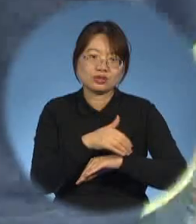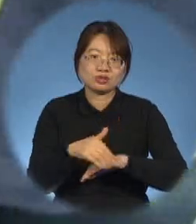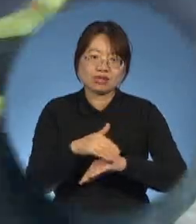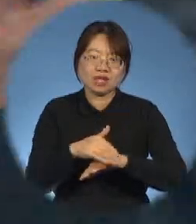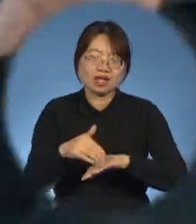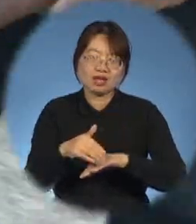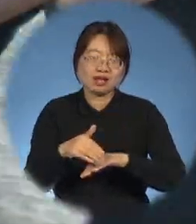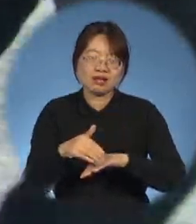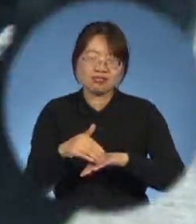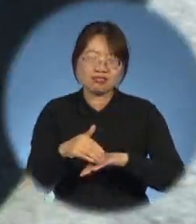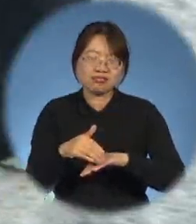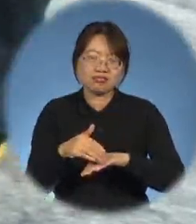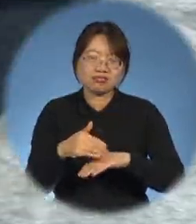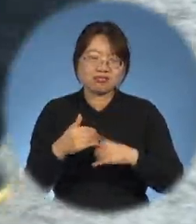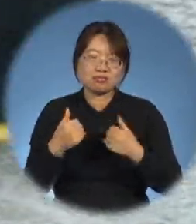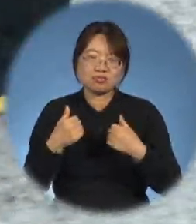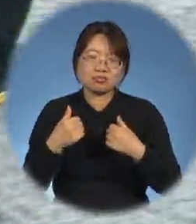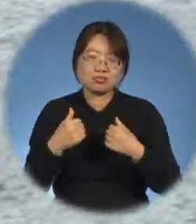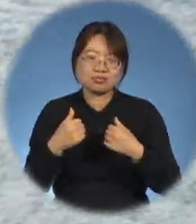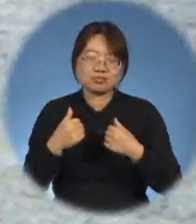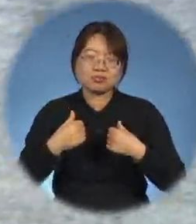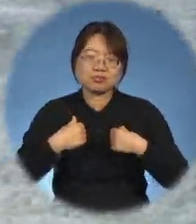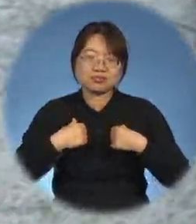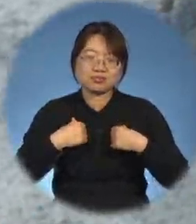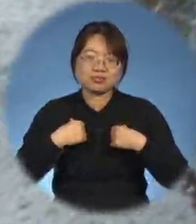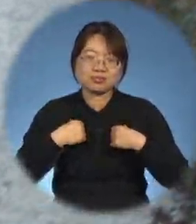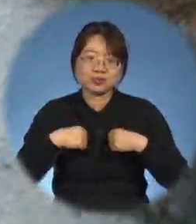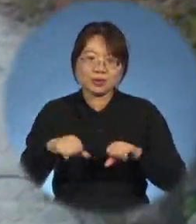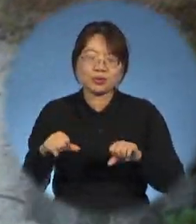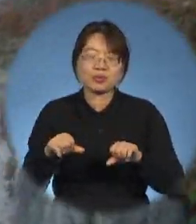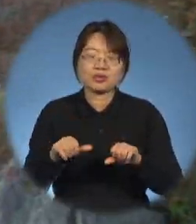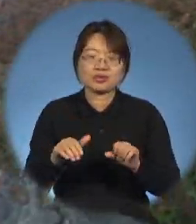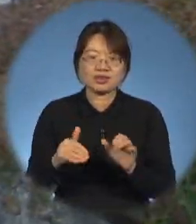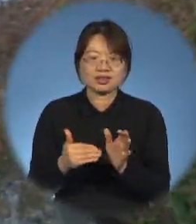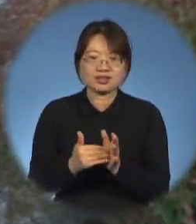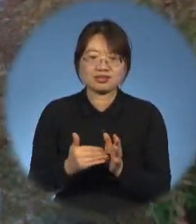수퍼 루어 돌아 같네요 농경